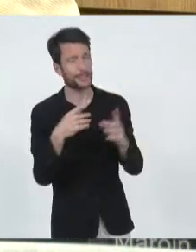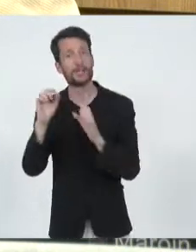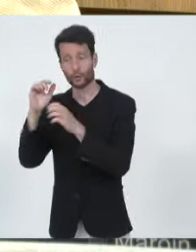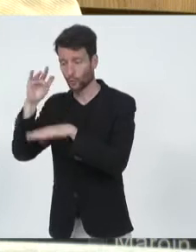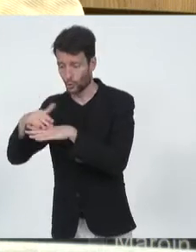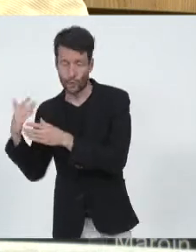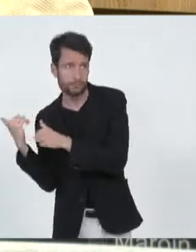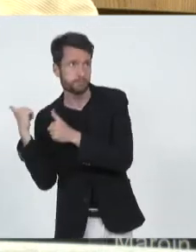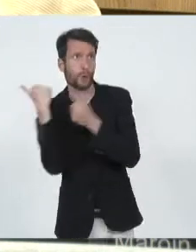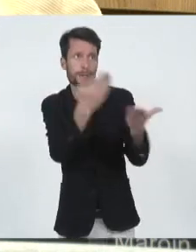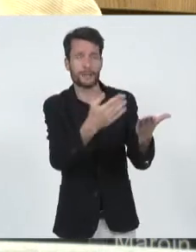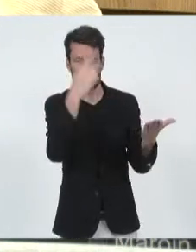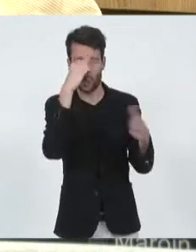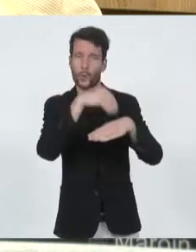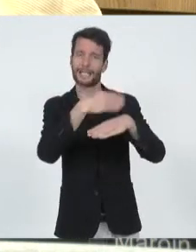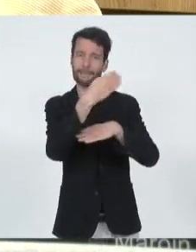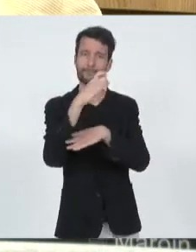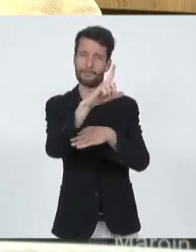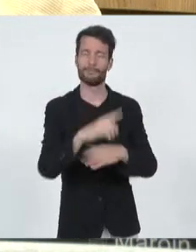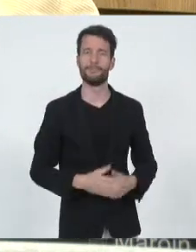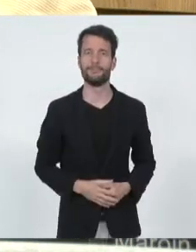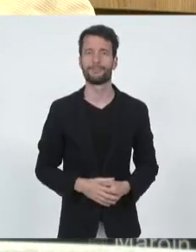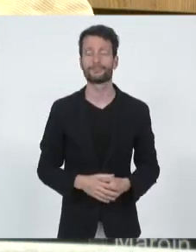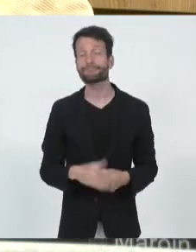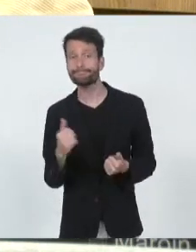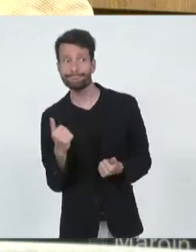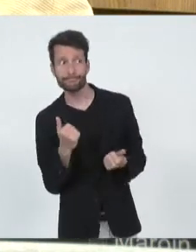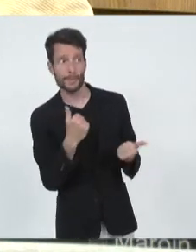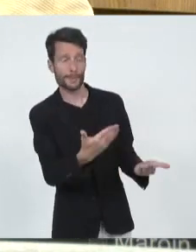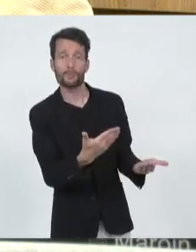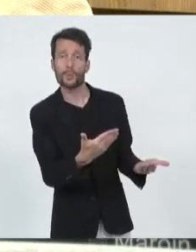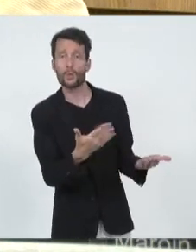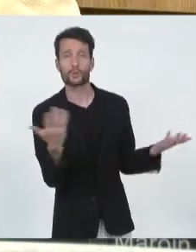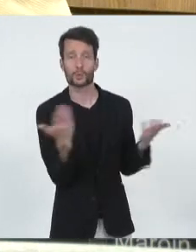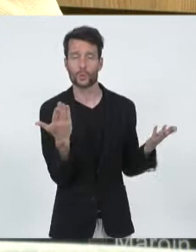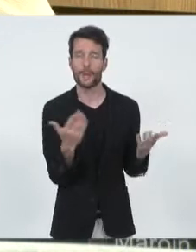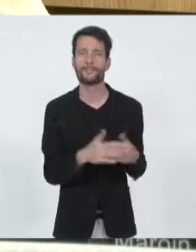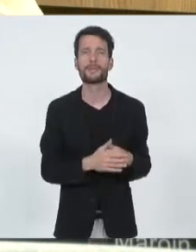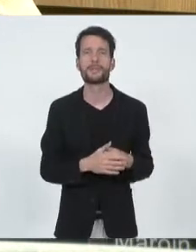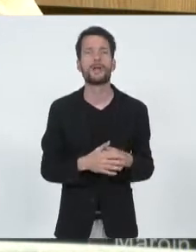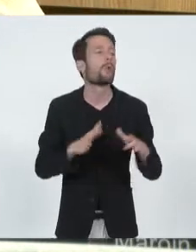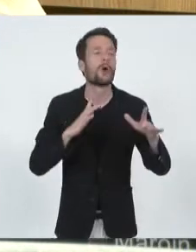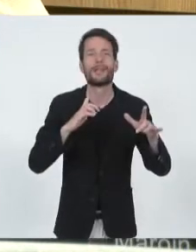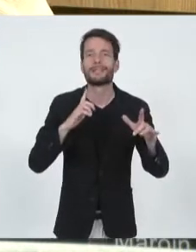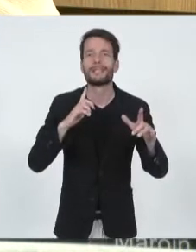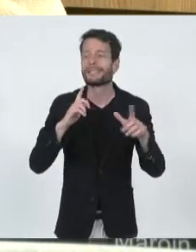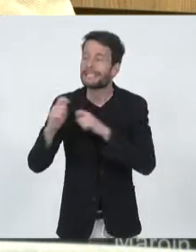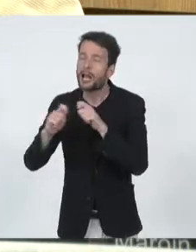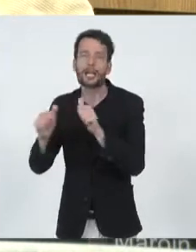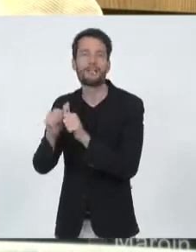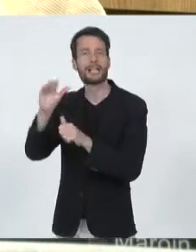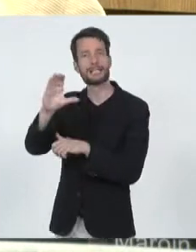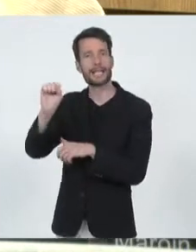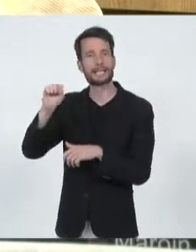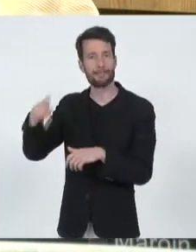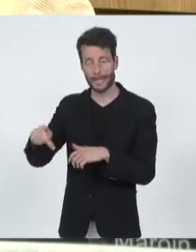Conseil métropolitain. Il s'agissait de proposer l'annulation, dans le cadre d'un dialogue avec son concessionnaire,